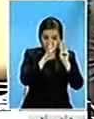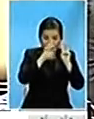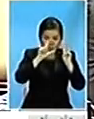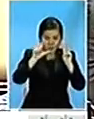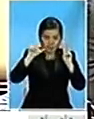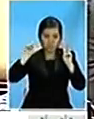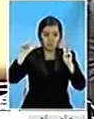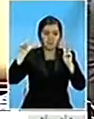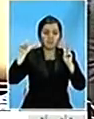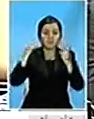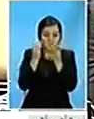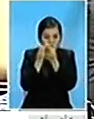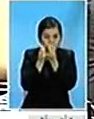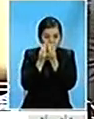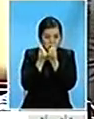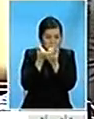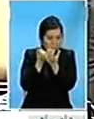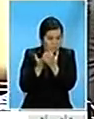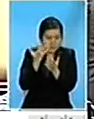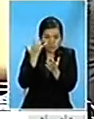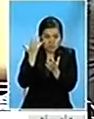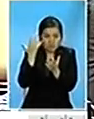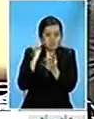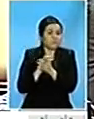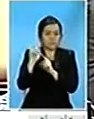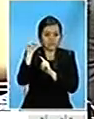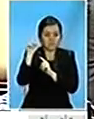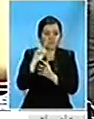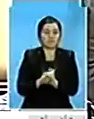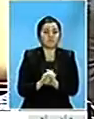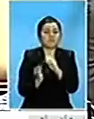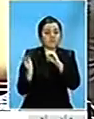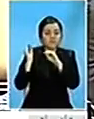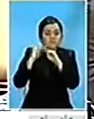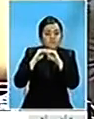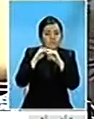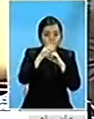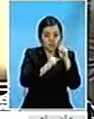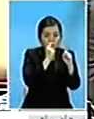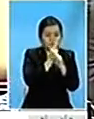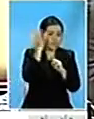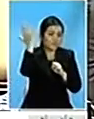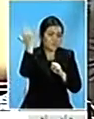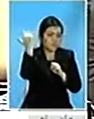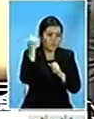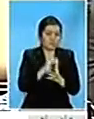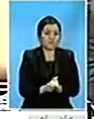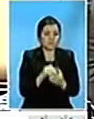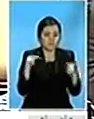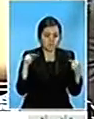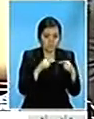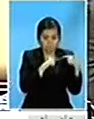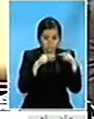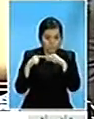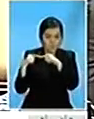ตามตัวเลขดังกล่าวนะครับเป็นการเพิ่มขึ้นจากงบประมาณประจำปีของปีปัจจุบันซึ่งจะสิ้นสุดลง